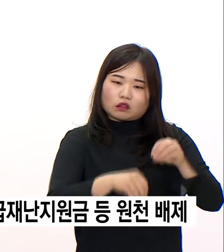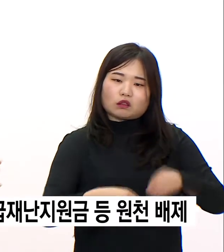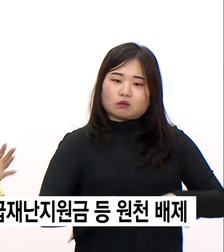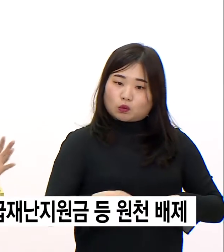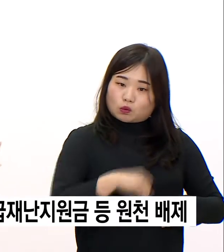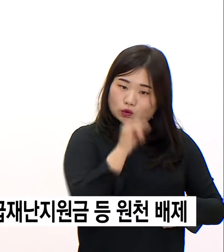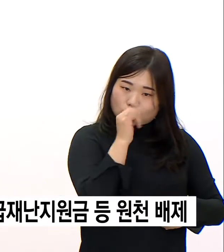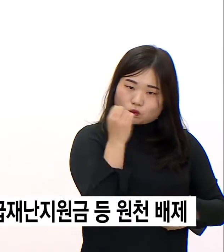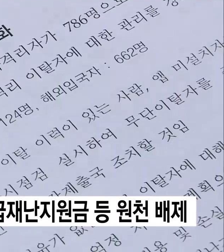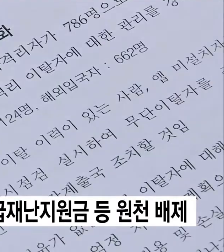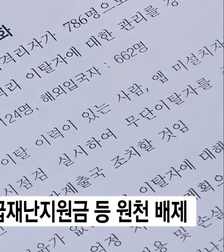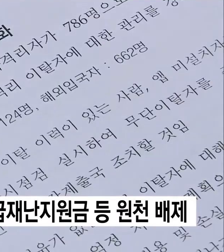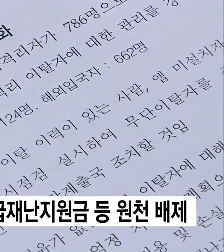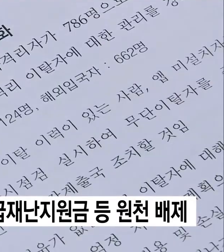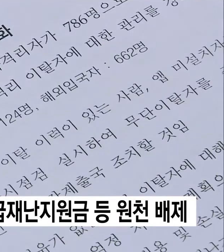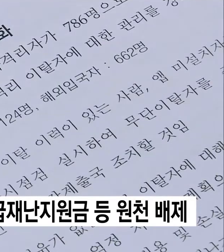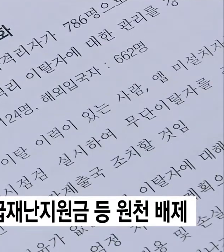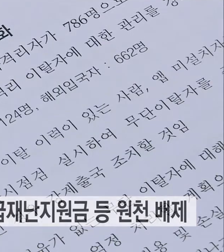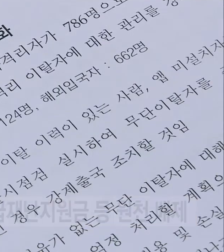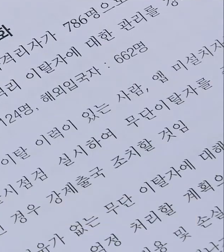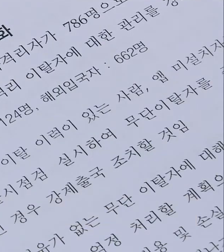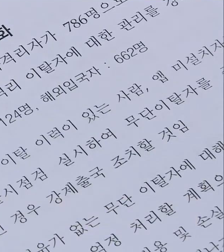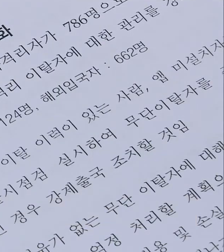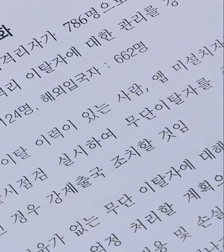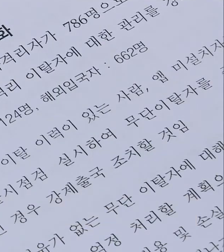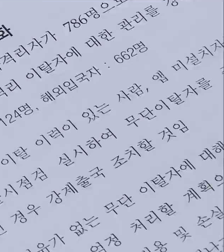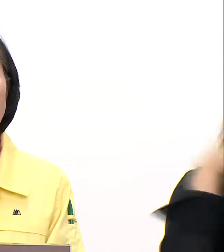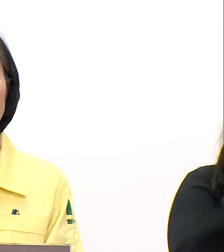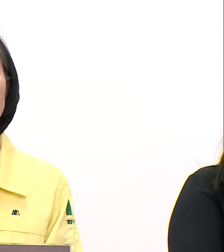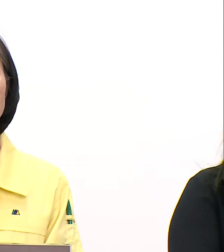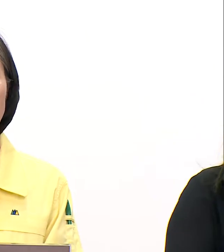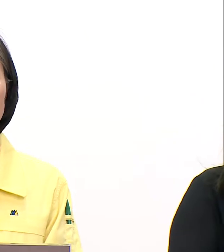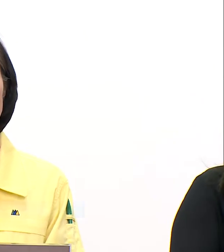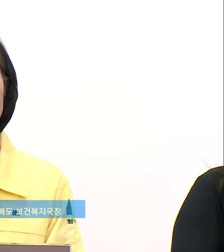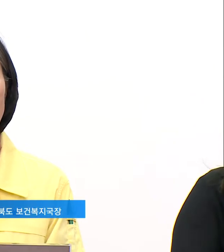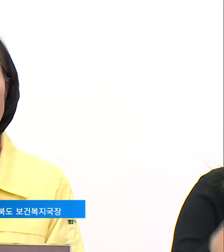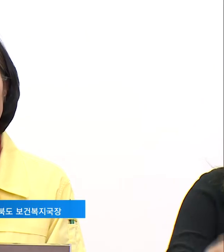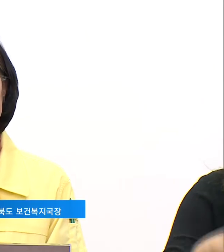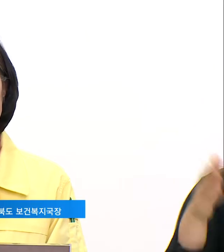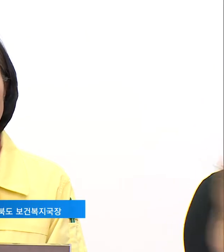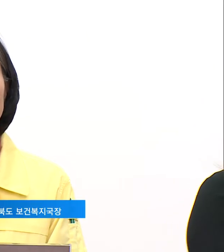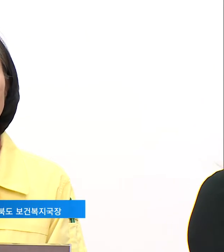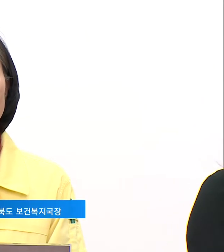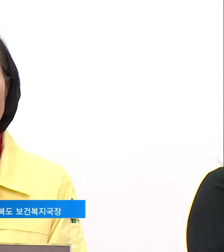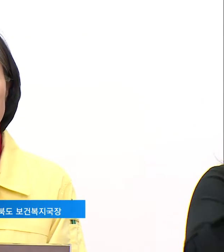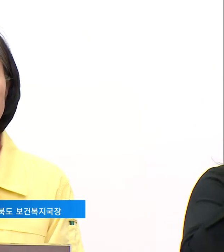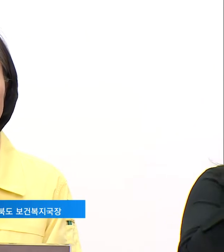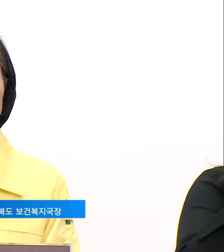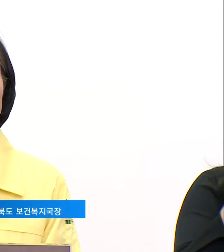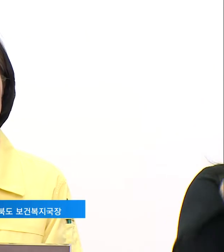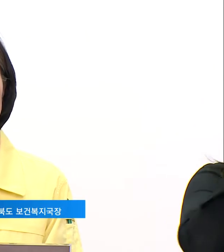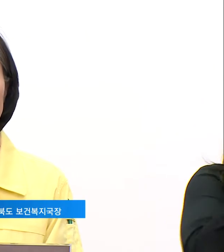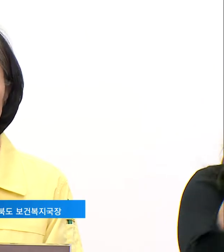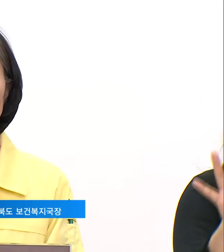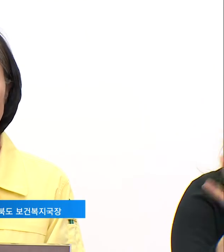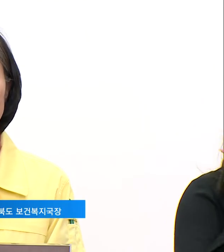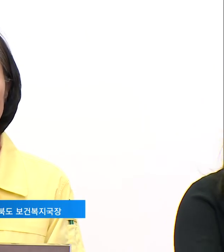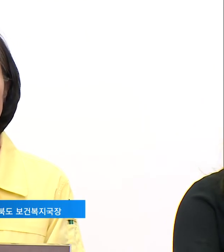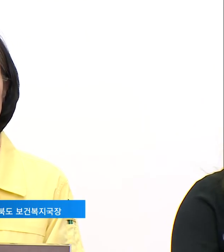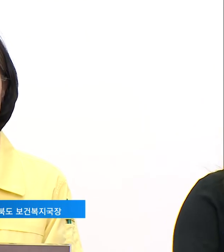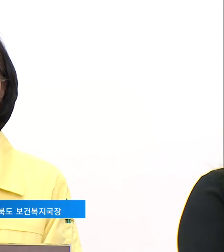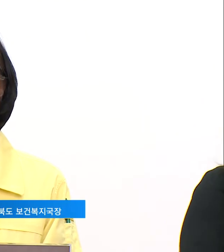합니다. 무관용 원칙을 재차 강조한 겁니다. 이제부터는 정말 무관용의 원칙으로 저희가